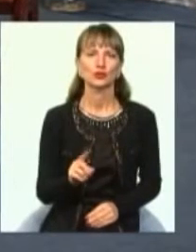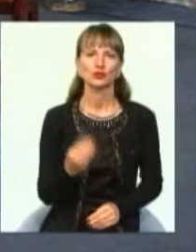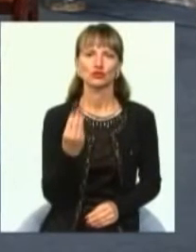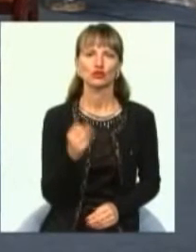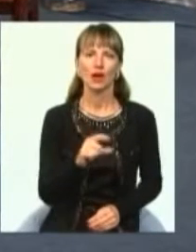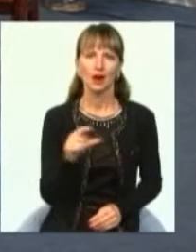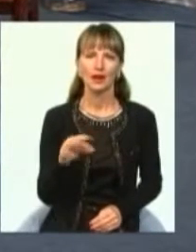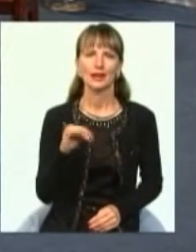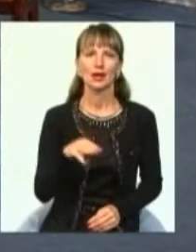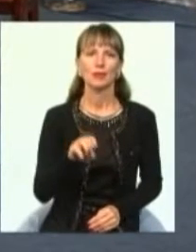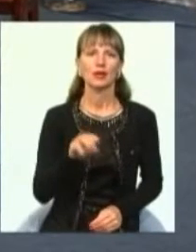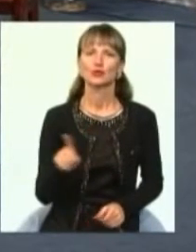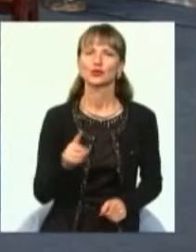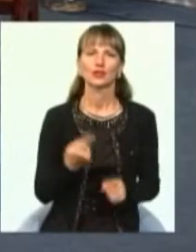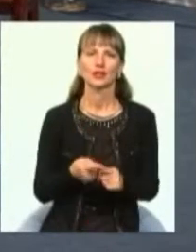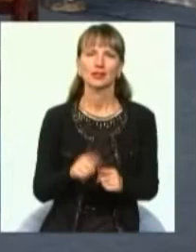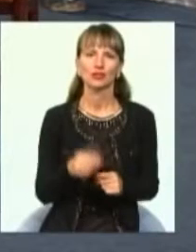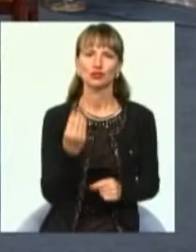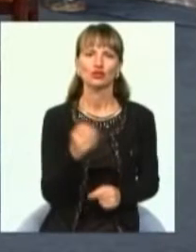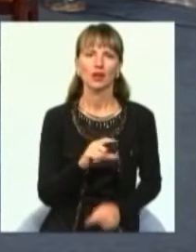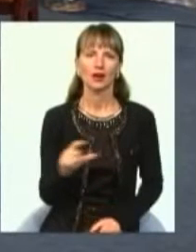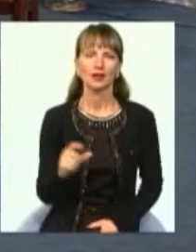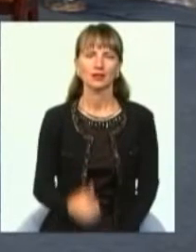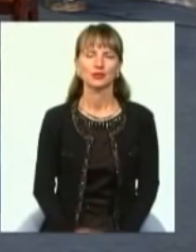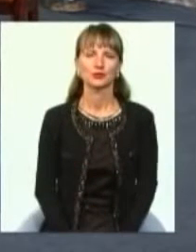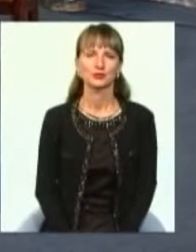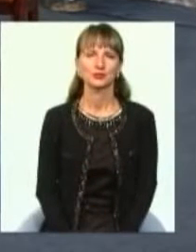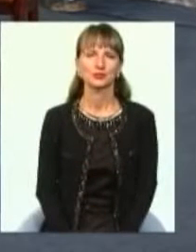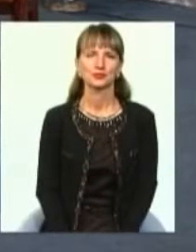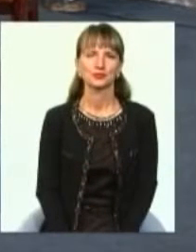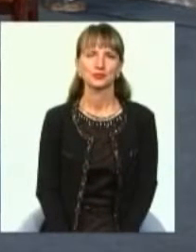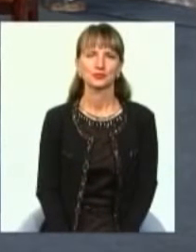і мат. Що таке шах? Шах...